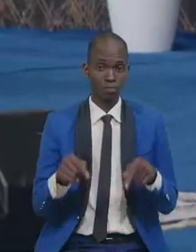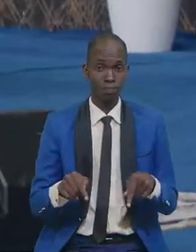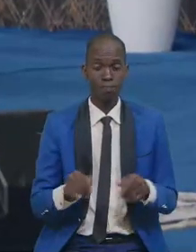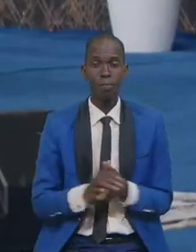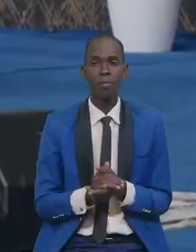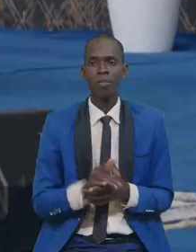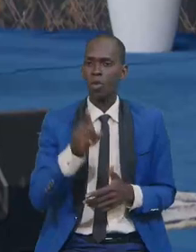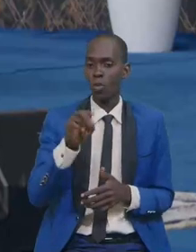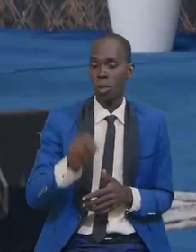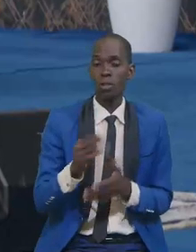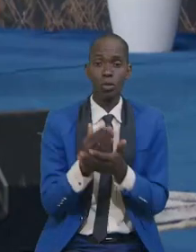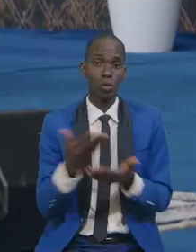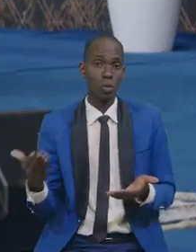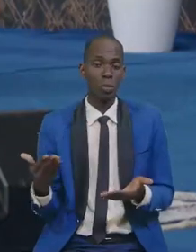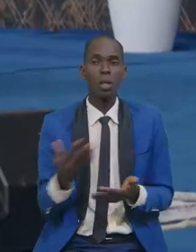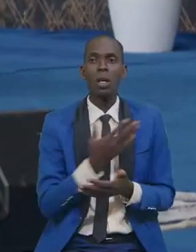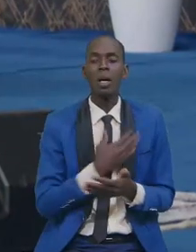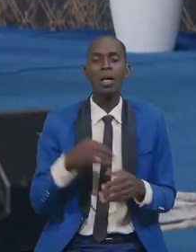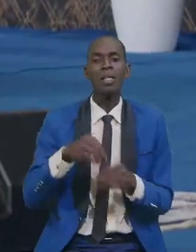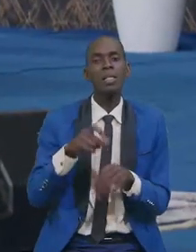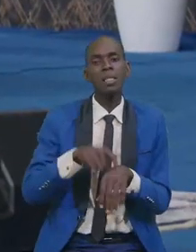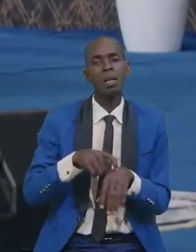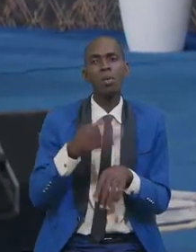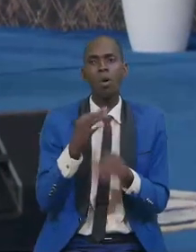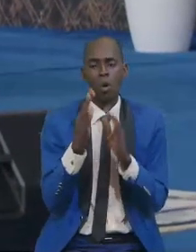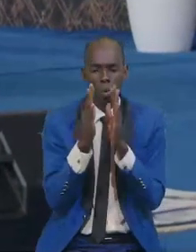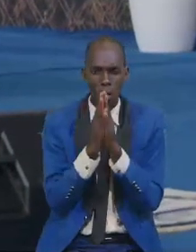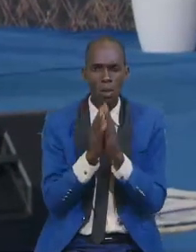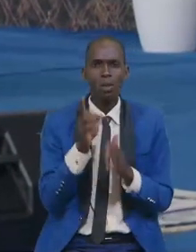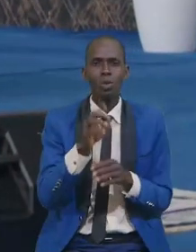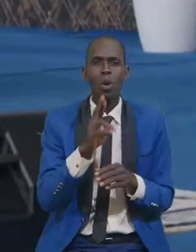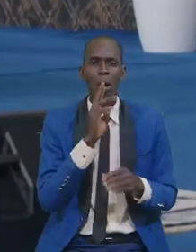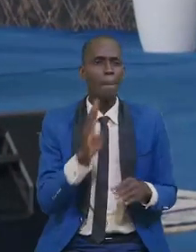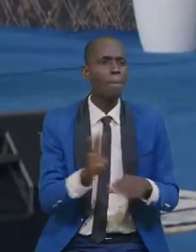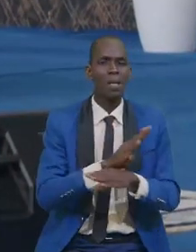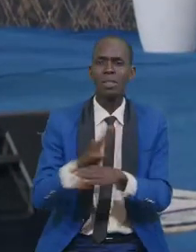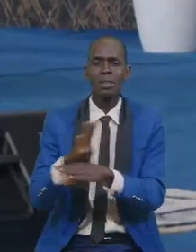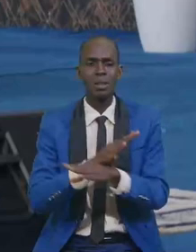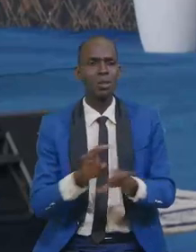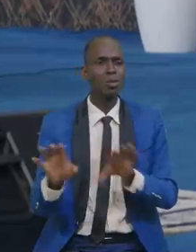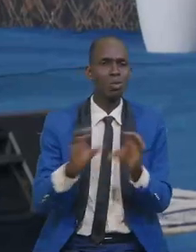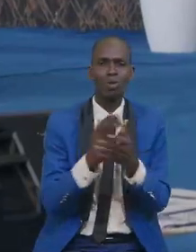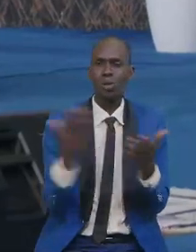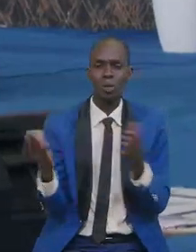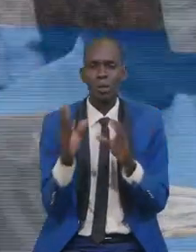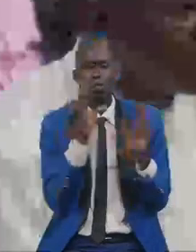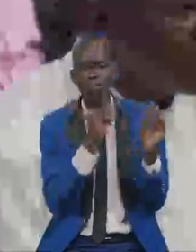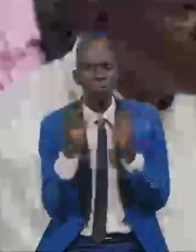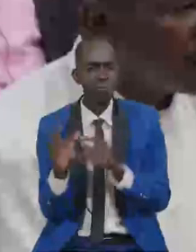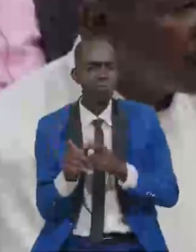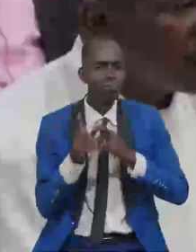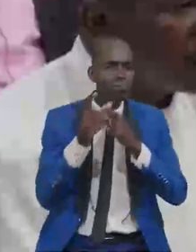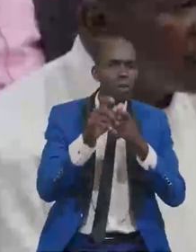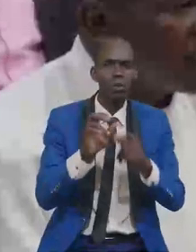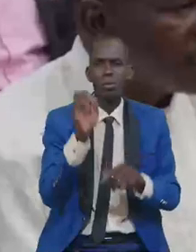Et tu as besoin de quelque chose. Et au cours de la prière, tu es occupé par-ci, par-là, occupé là-bas. Tu cours